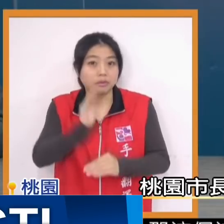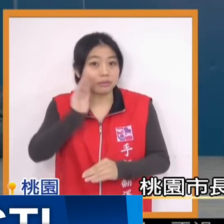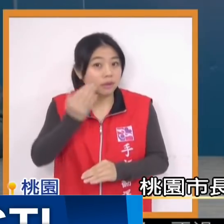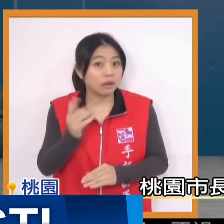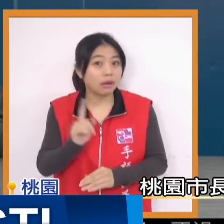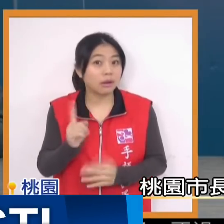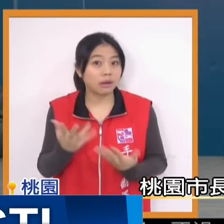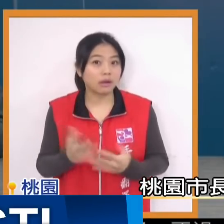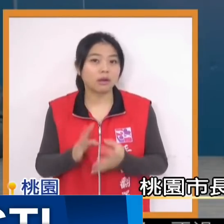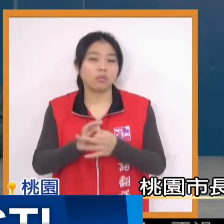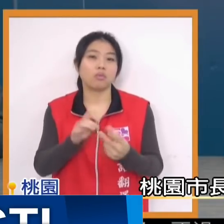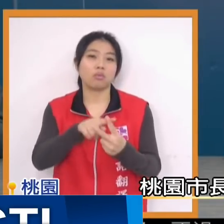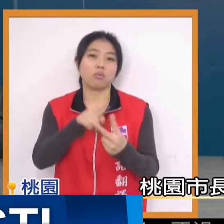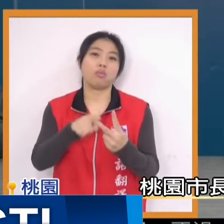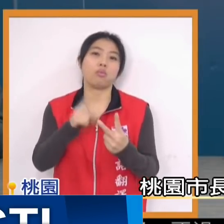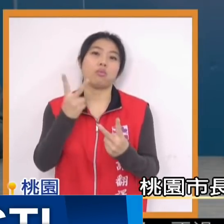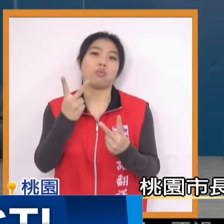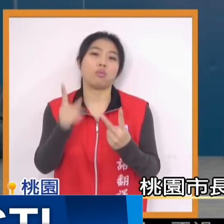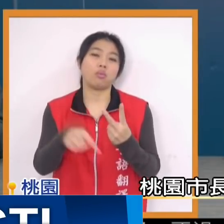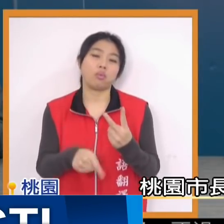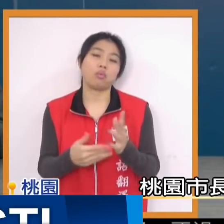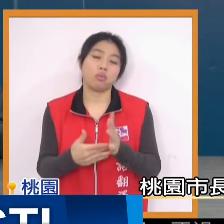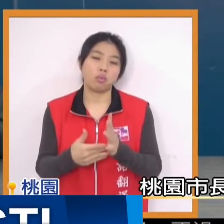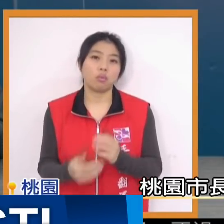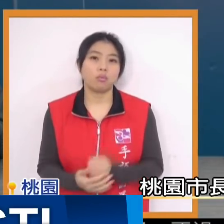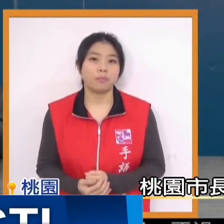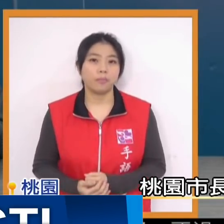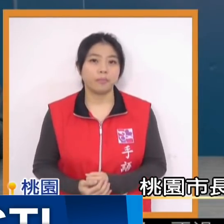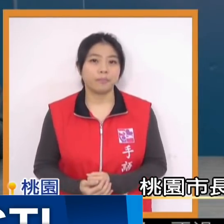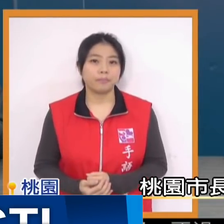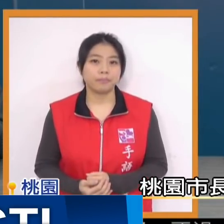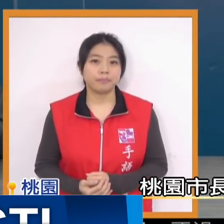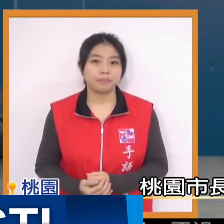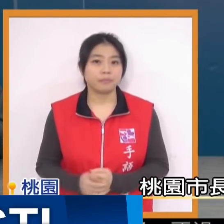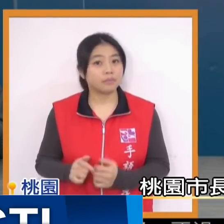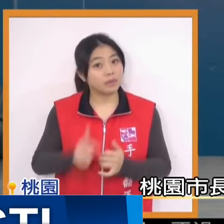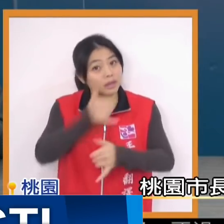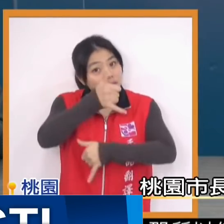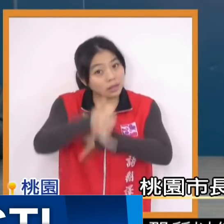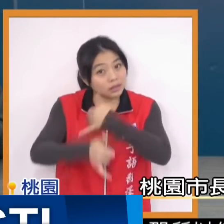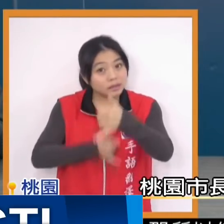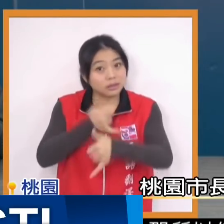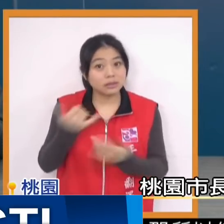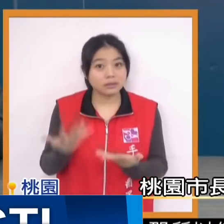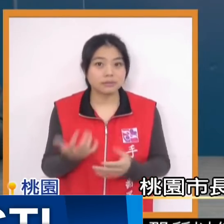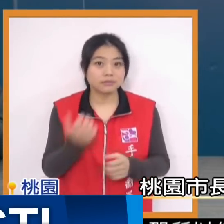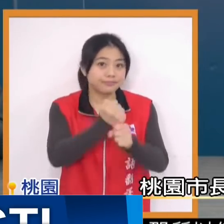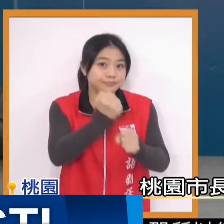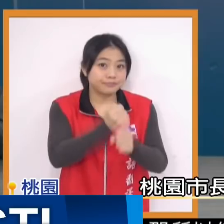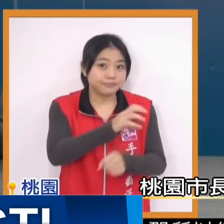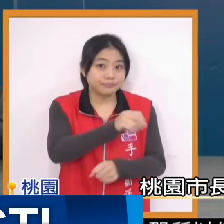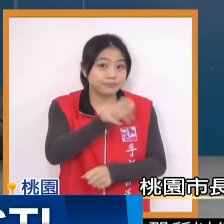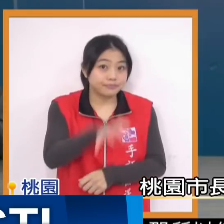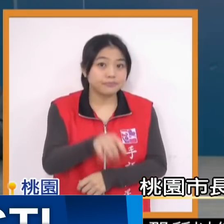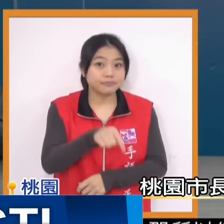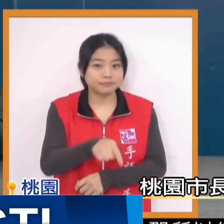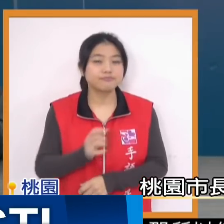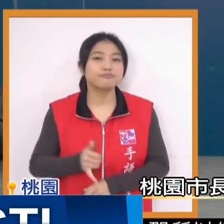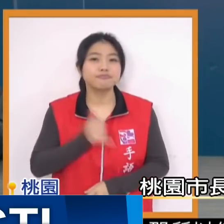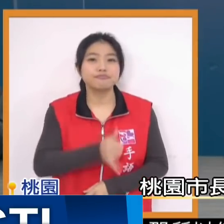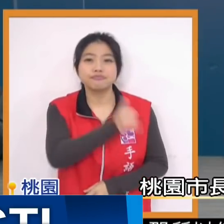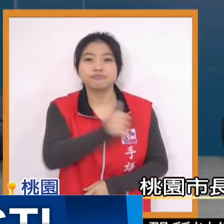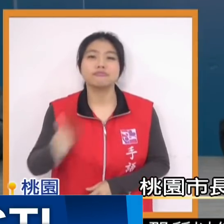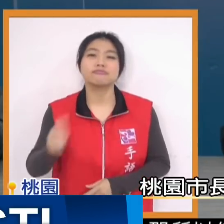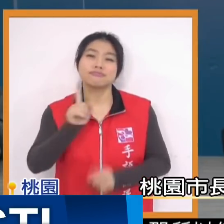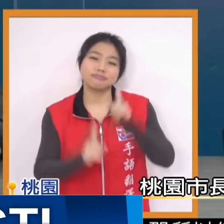个因为只有2位，那所以他的这个生活以及职场的这个足迹相对比